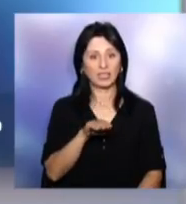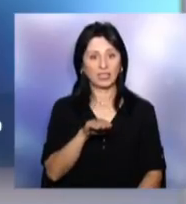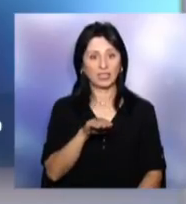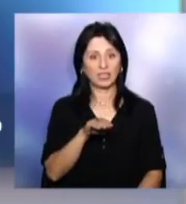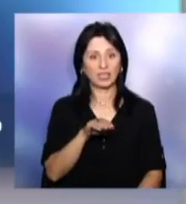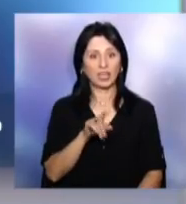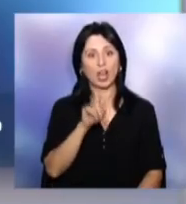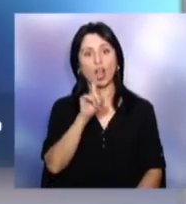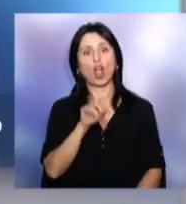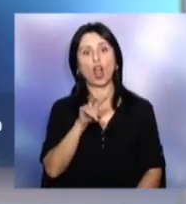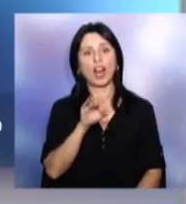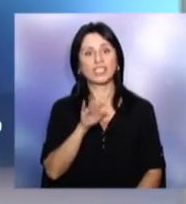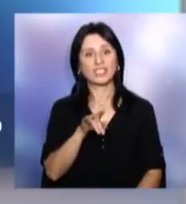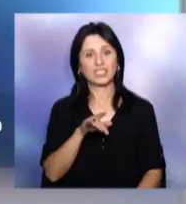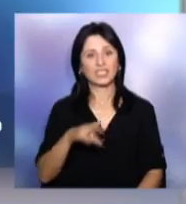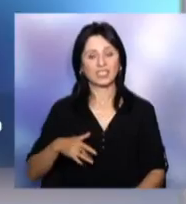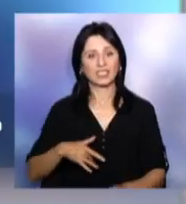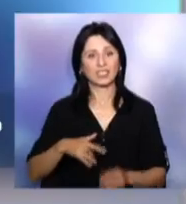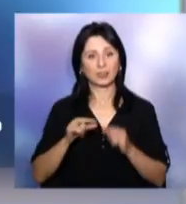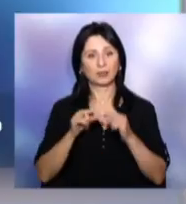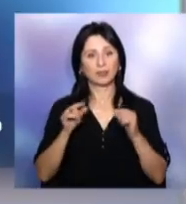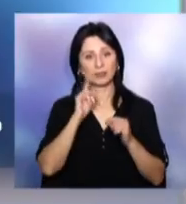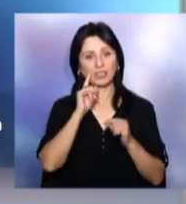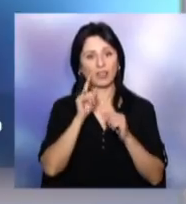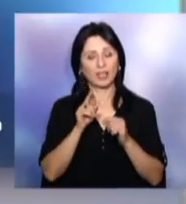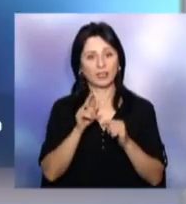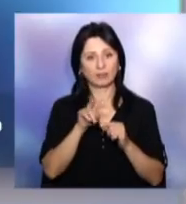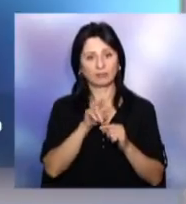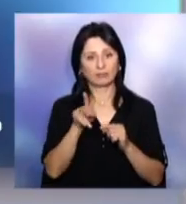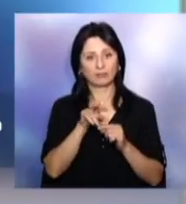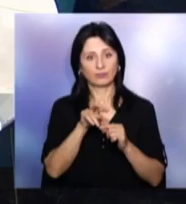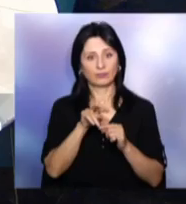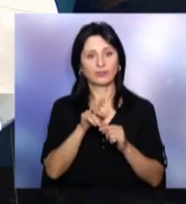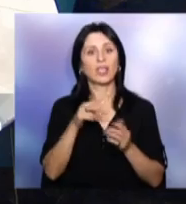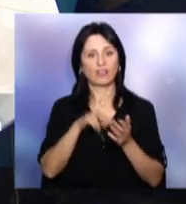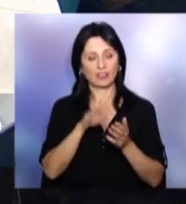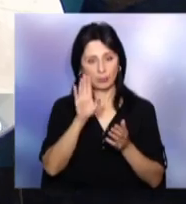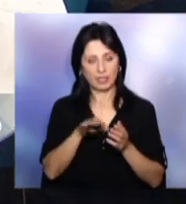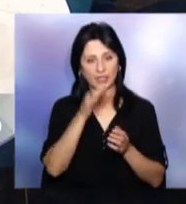როდესაც ქოლეცისტიტია, ნაღვლის ბუშტია და შეტევა. მე თავისუფლებას